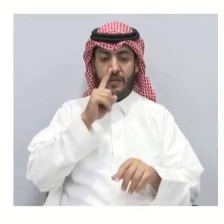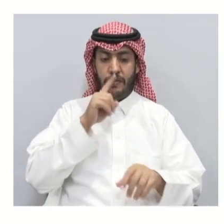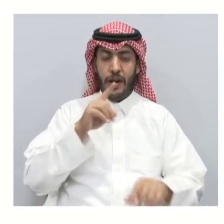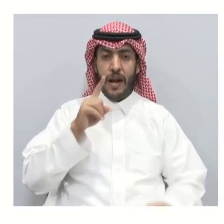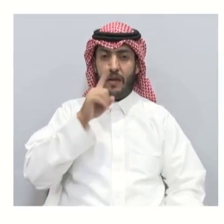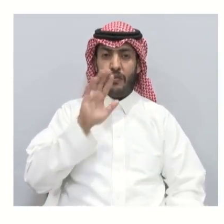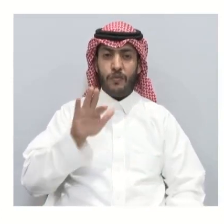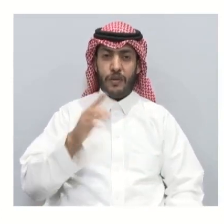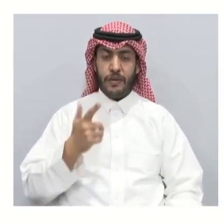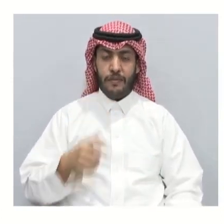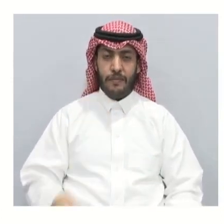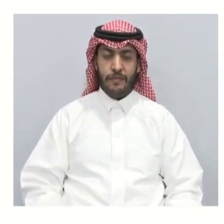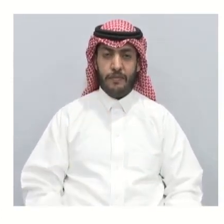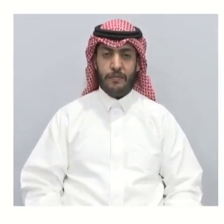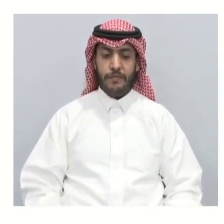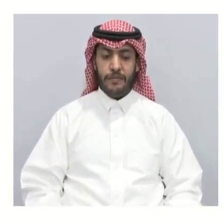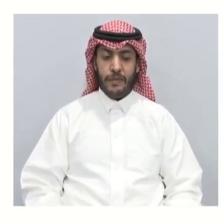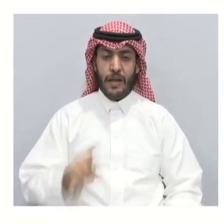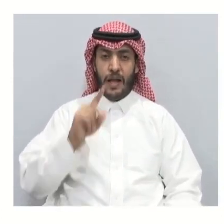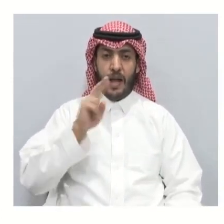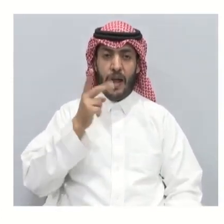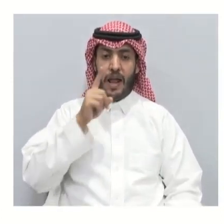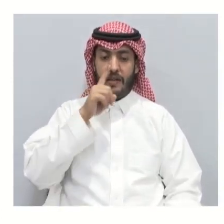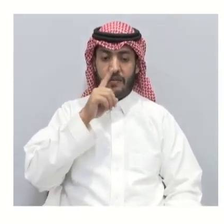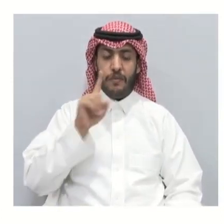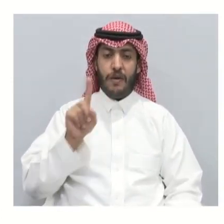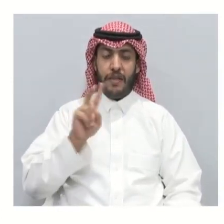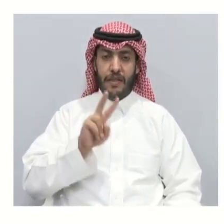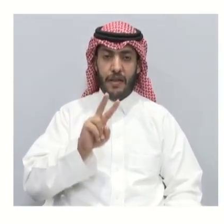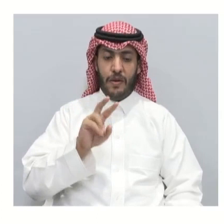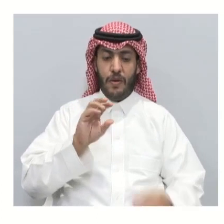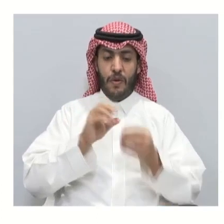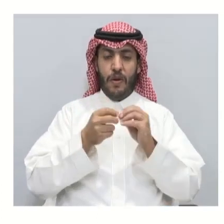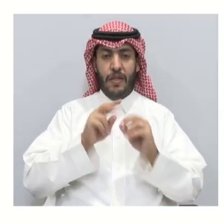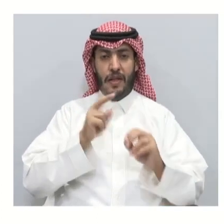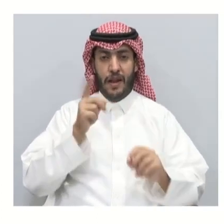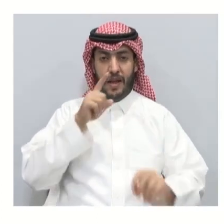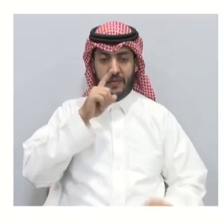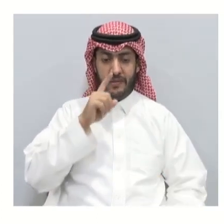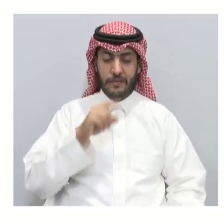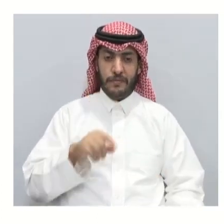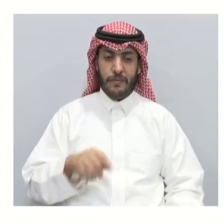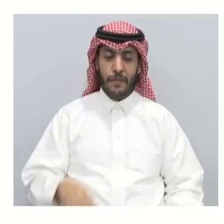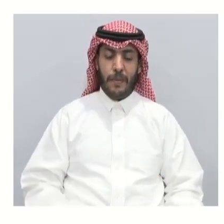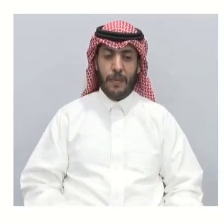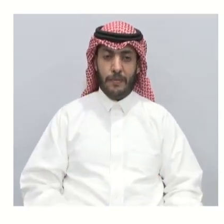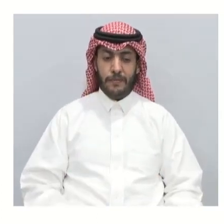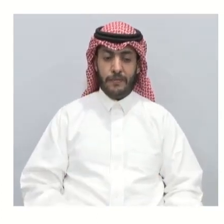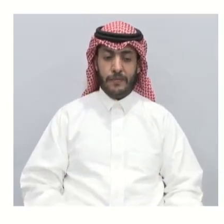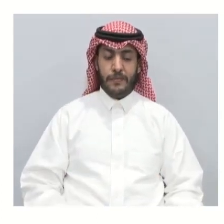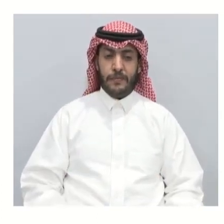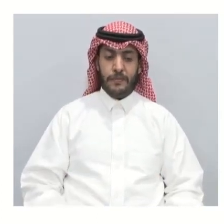عدد الاشياء غير الصفرائيه المبدعين لدينا هنا واحد اثنان اثنان فقط اذا استطيع ان اكتب غير الصفراء